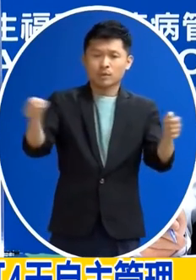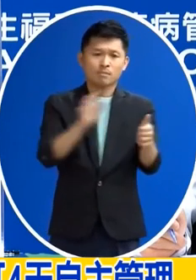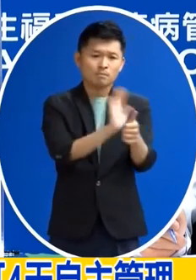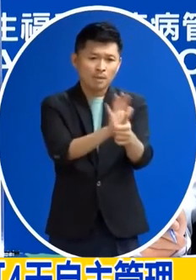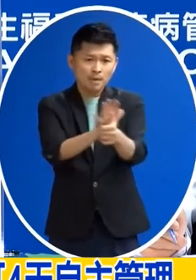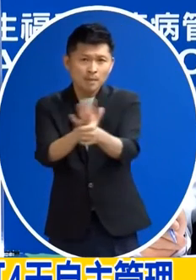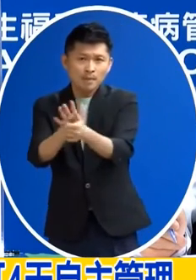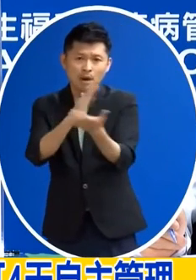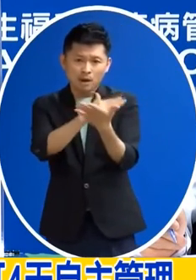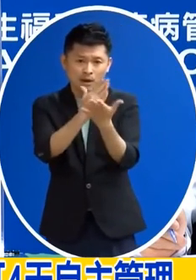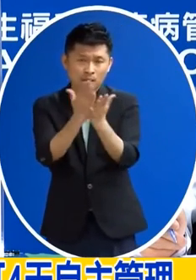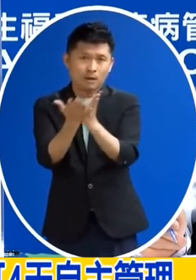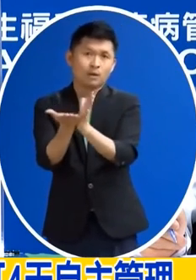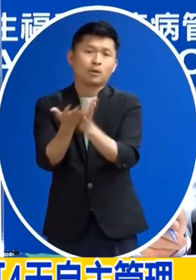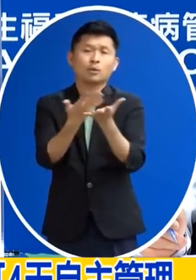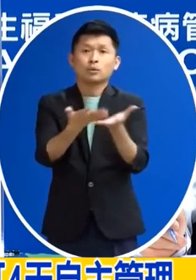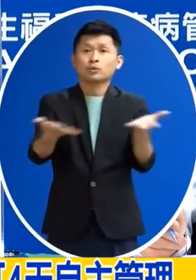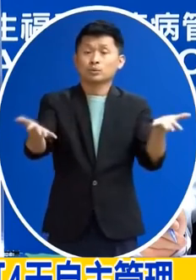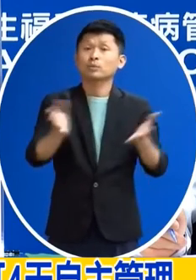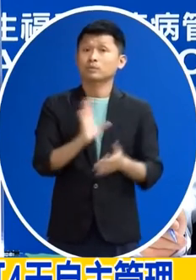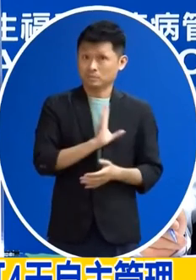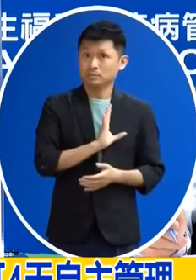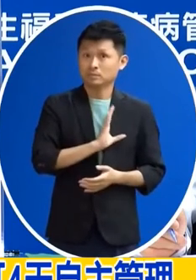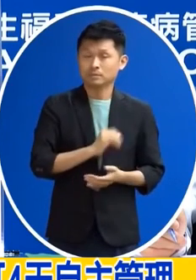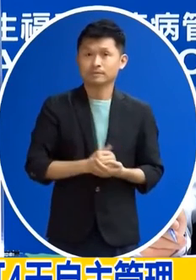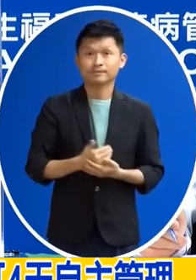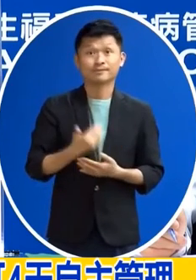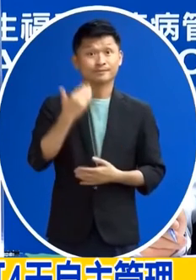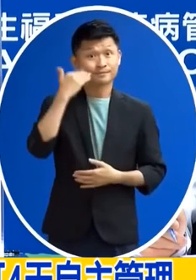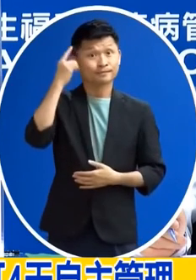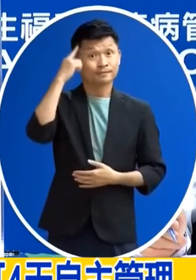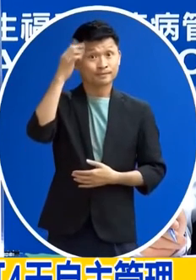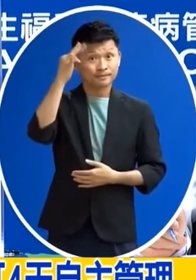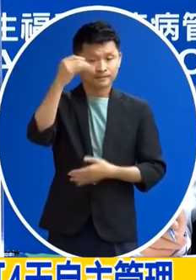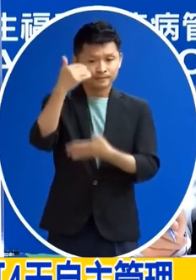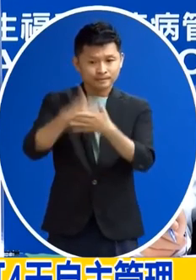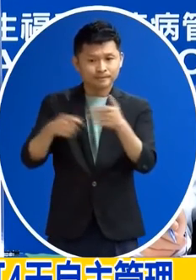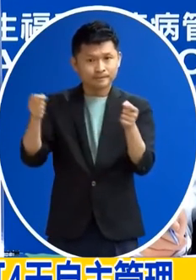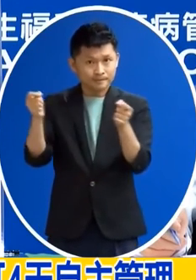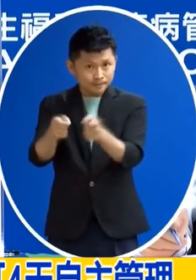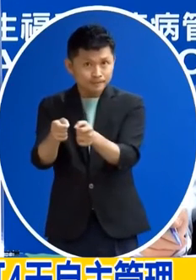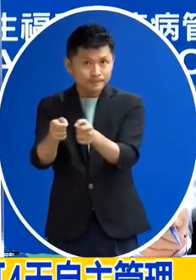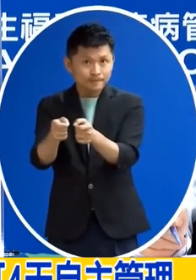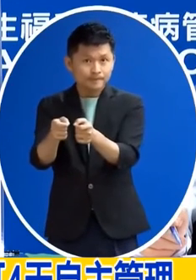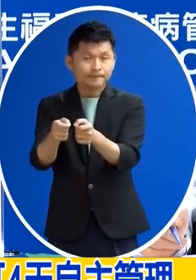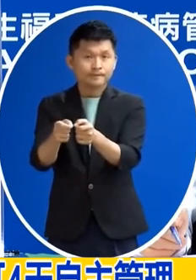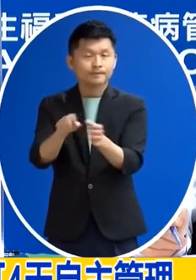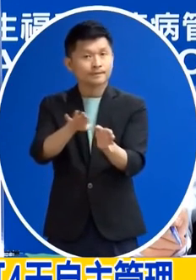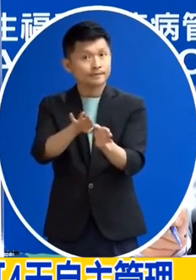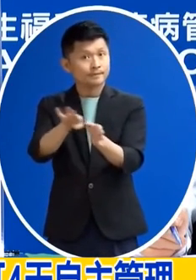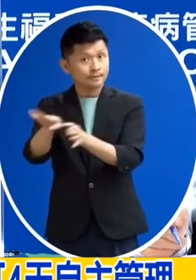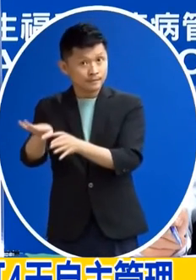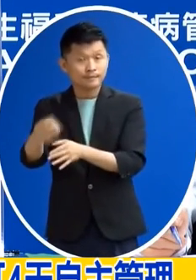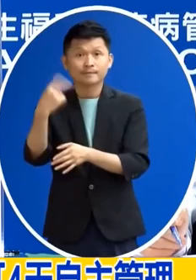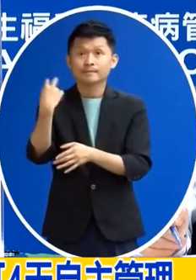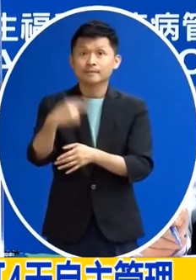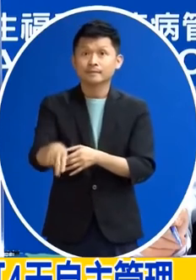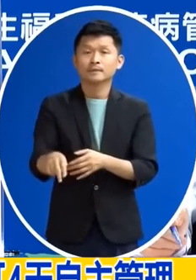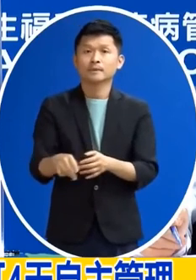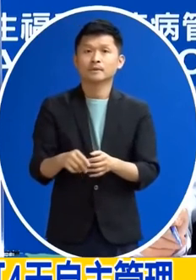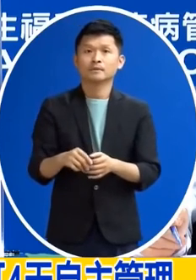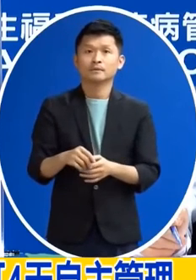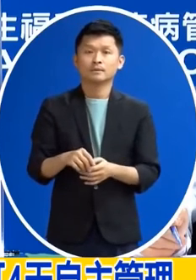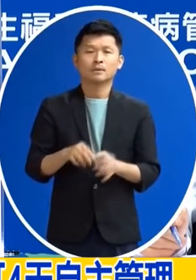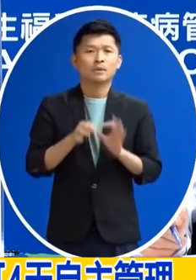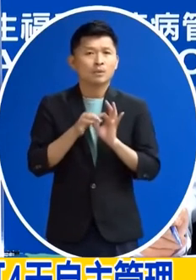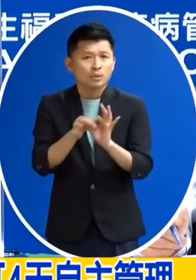当然就相对比例就会增高来，天数越少，除了天数的减少之外，它那个强度